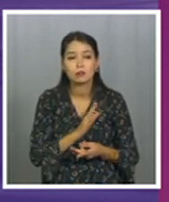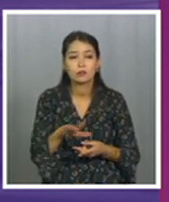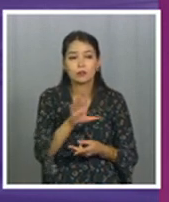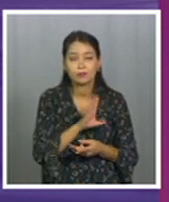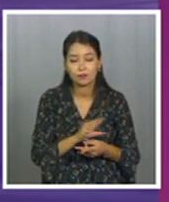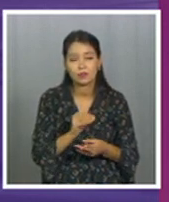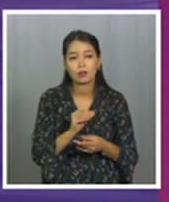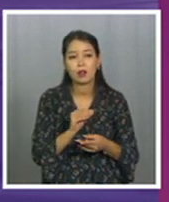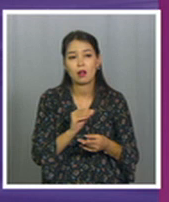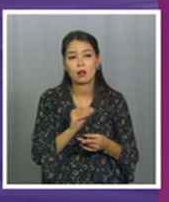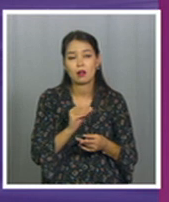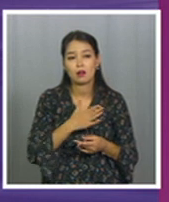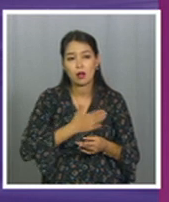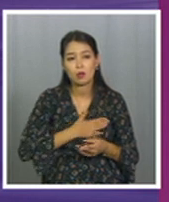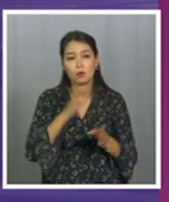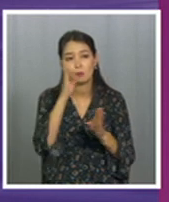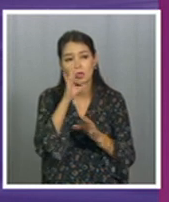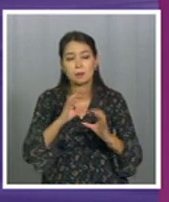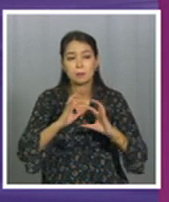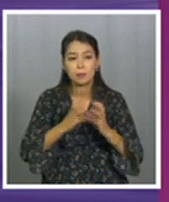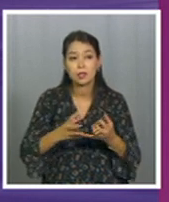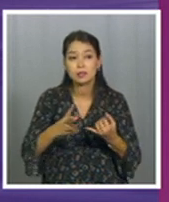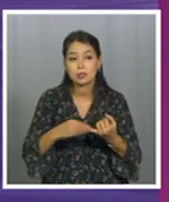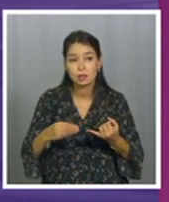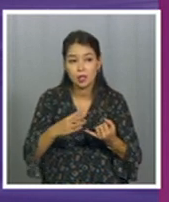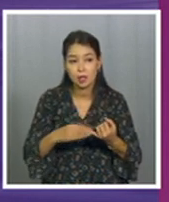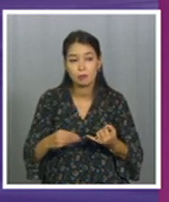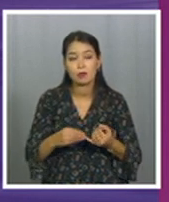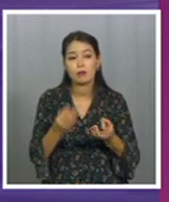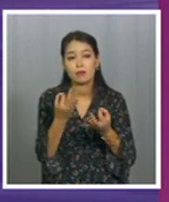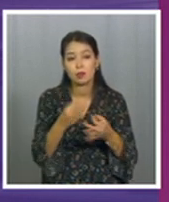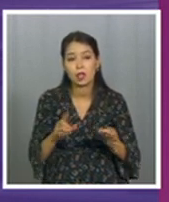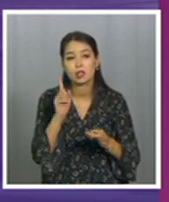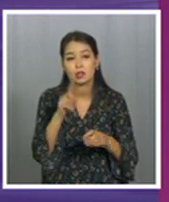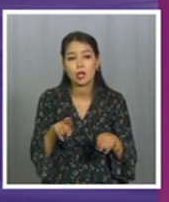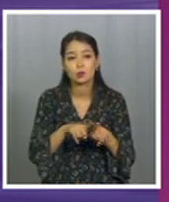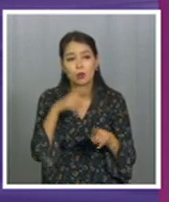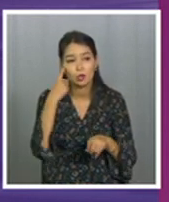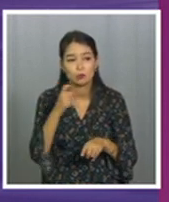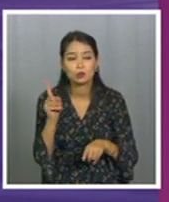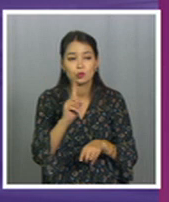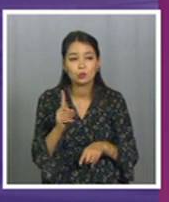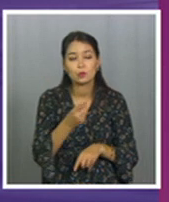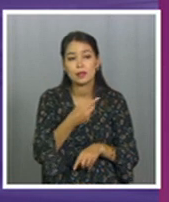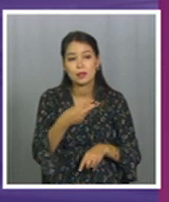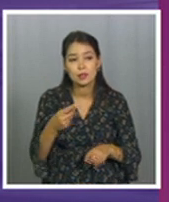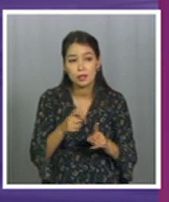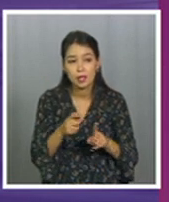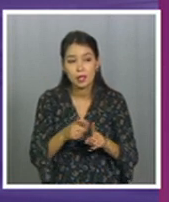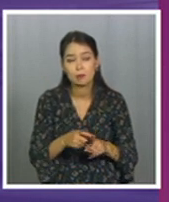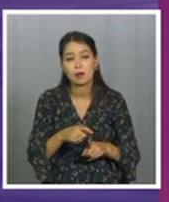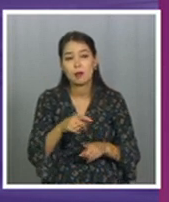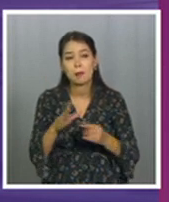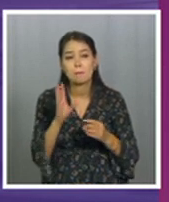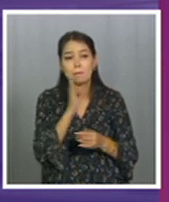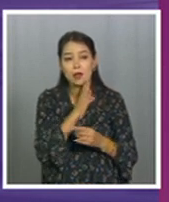с природой и планетой Земля. В резолюции также отмечается, что термин «Мать-Земля» принят во многих